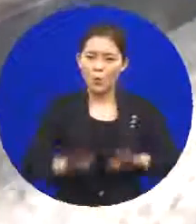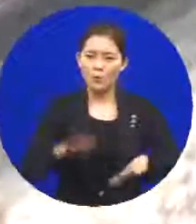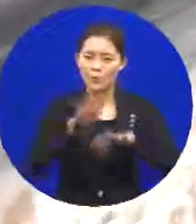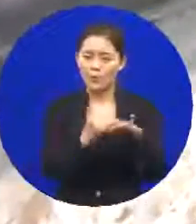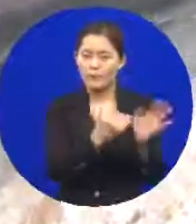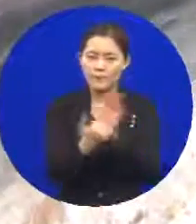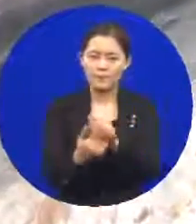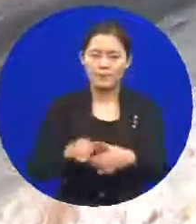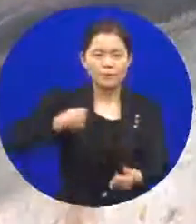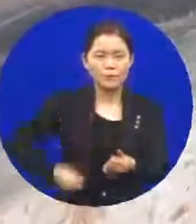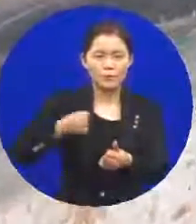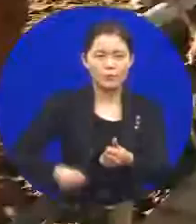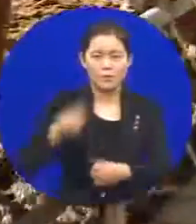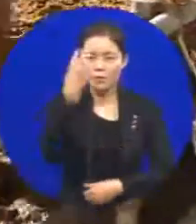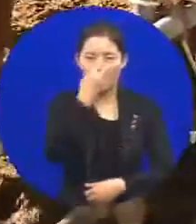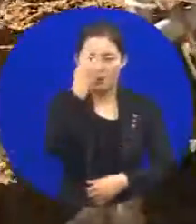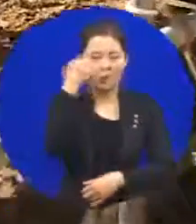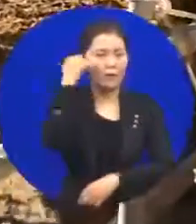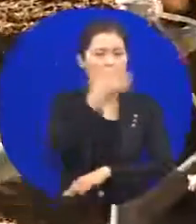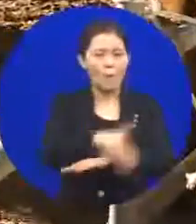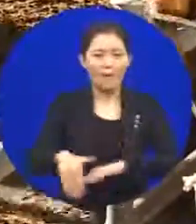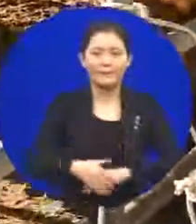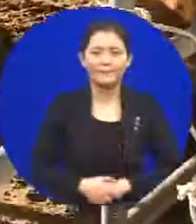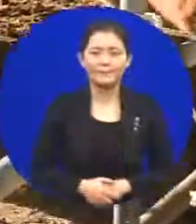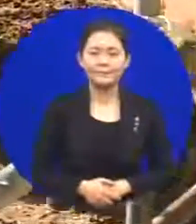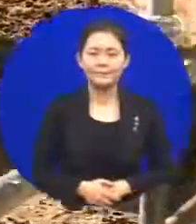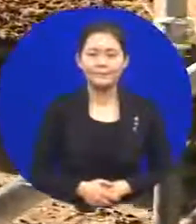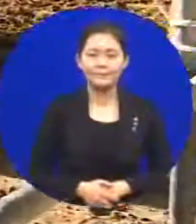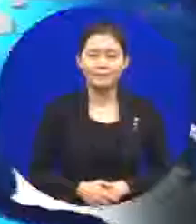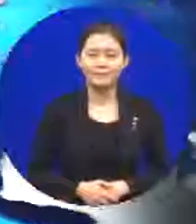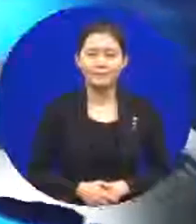농장 차단 방역과 소독 상태 등을 철저히 점검하고 있습니다.